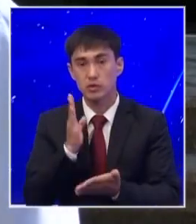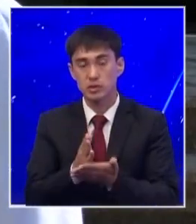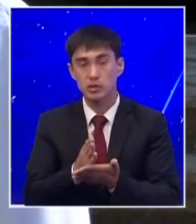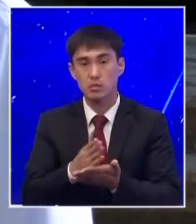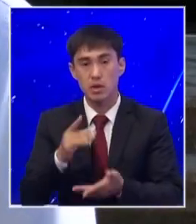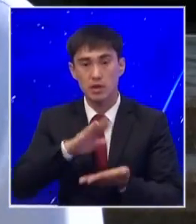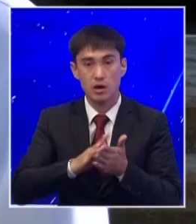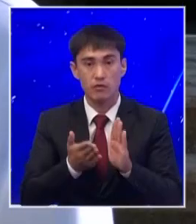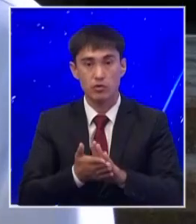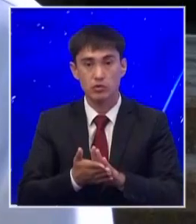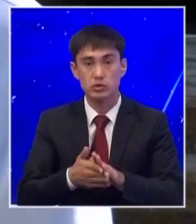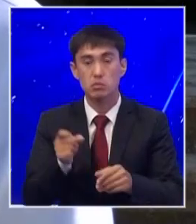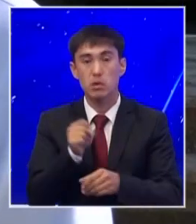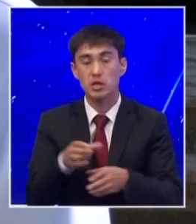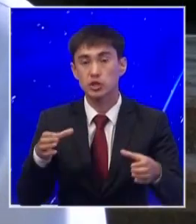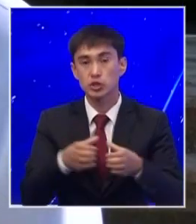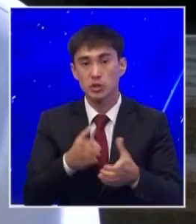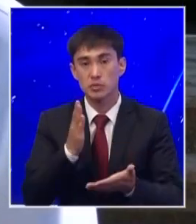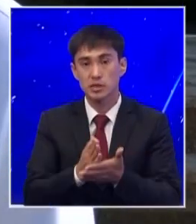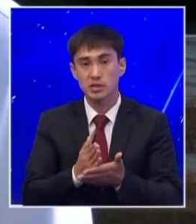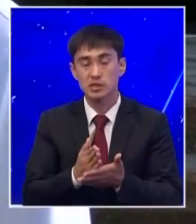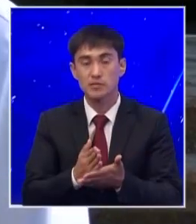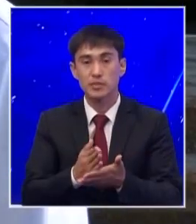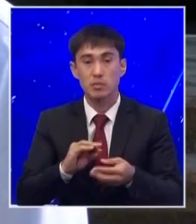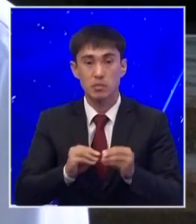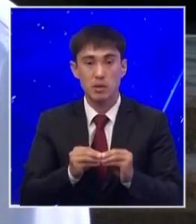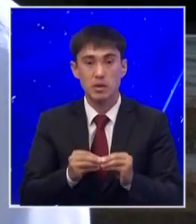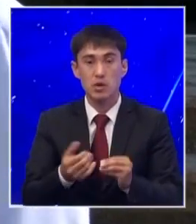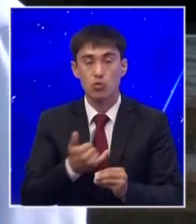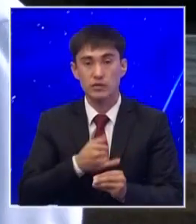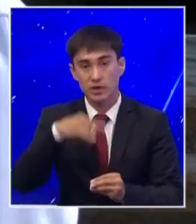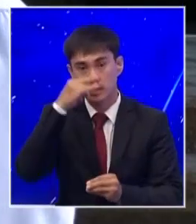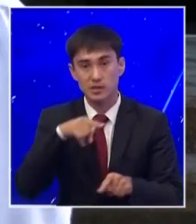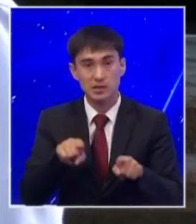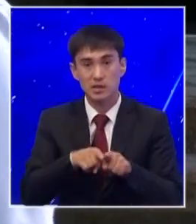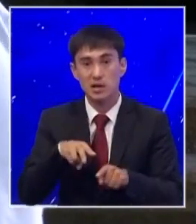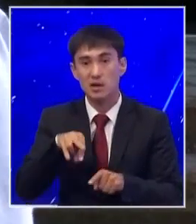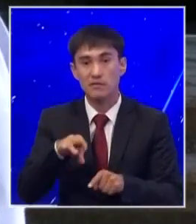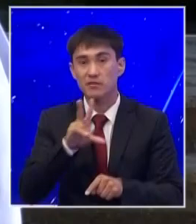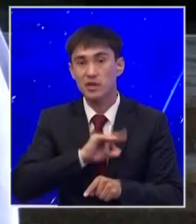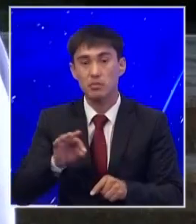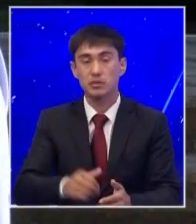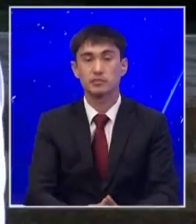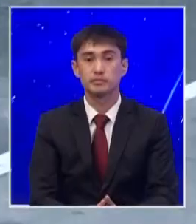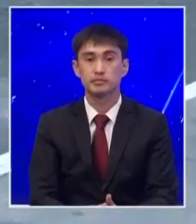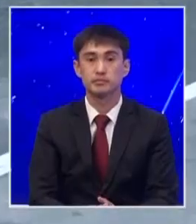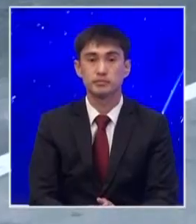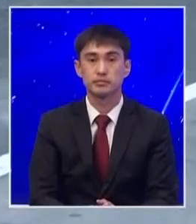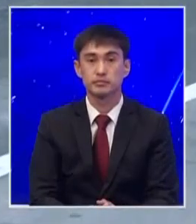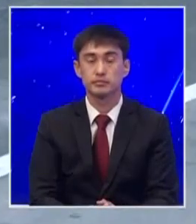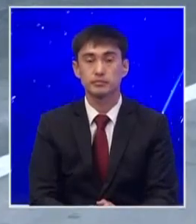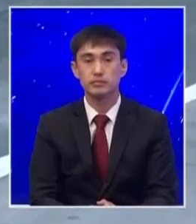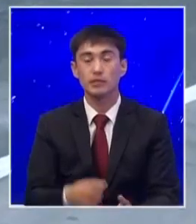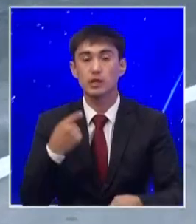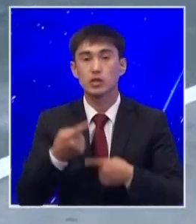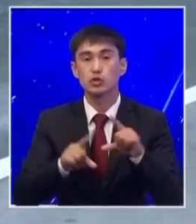предварительным договоренностям с подрядчиком есть небольшие нюансы. Ведь у нас в Казахстане таких лифтов не производят. Следующий